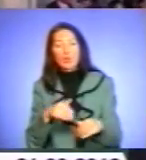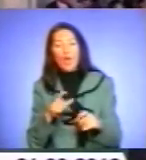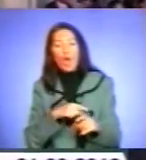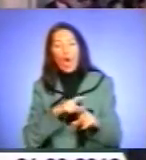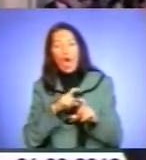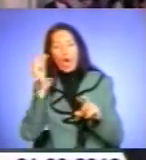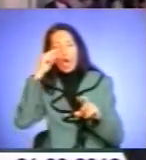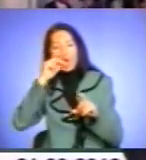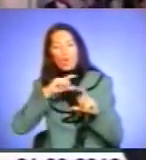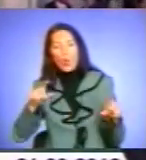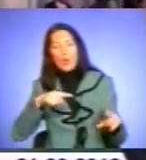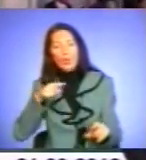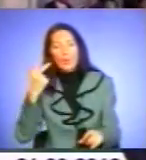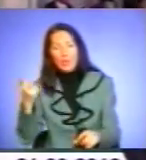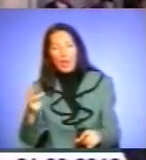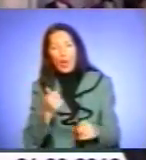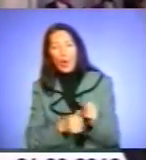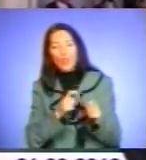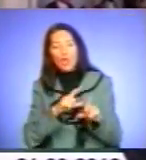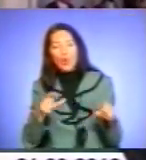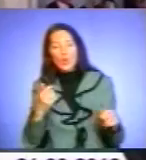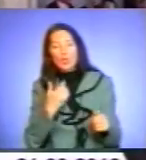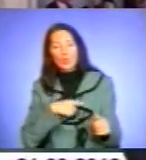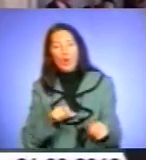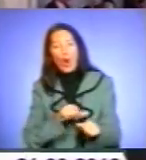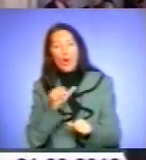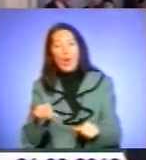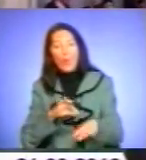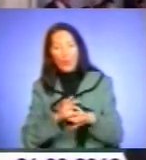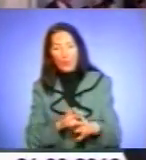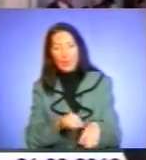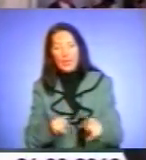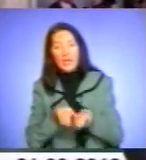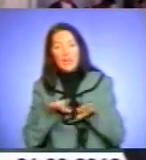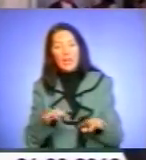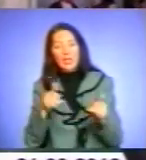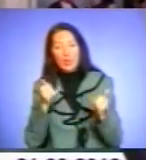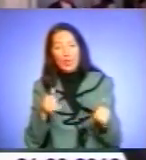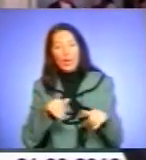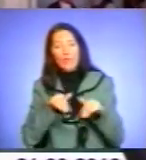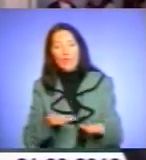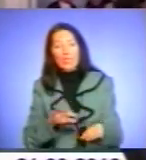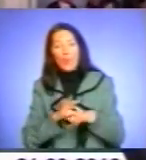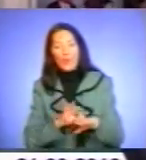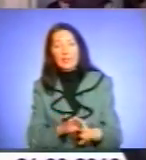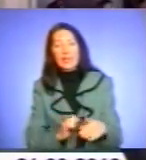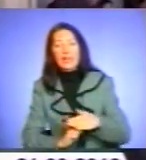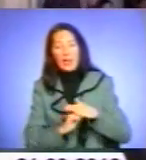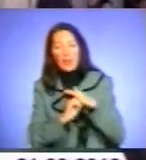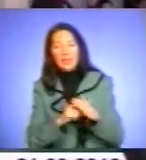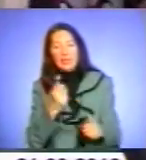3. Кожна школа собі окремо проводила такий захід, і ми вирішили сьогодні провести на базі 3-ї